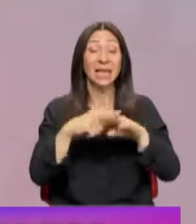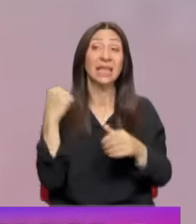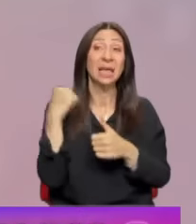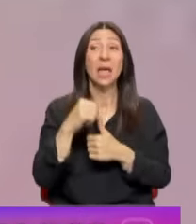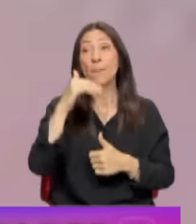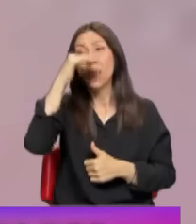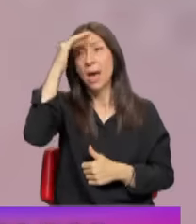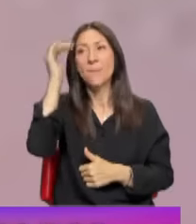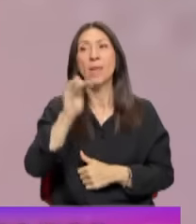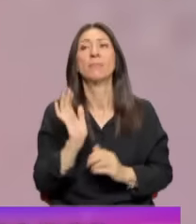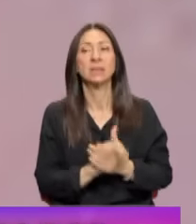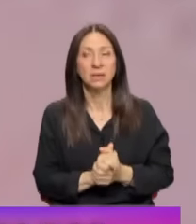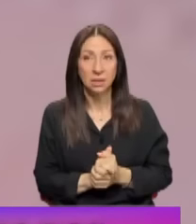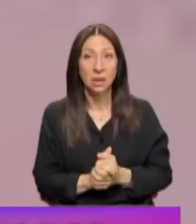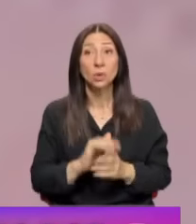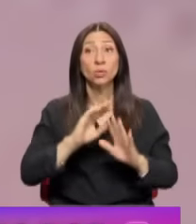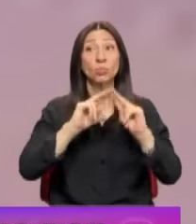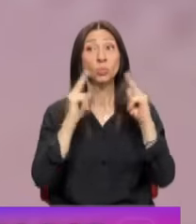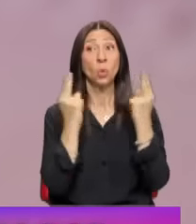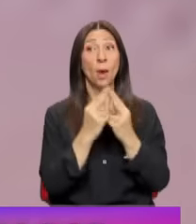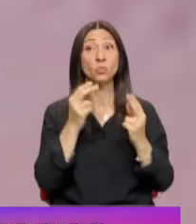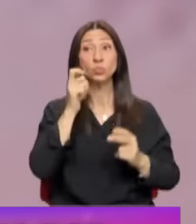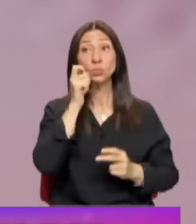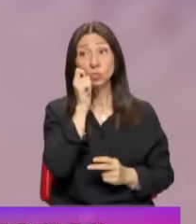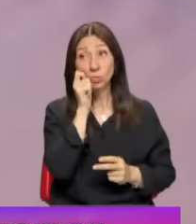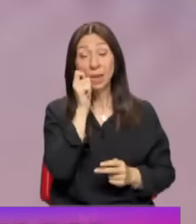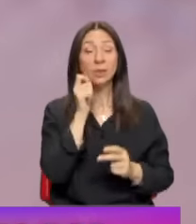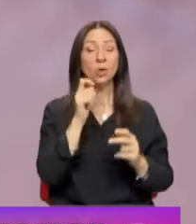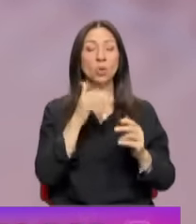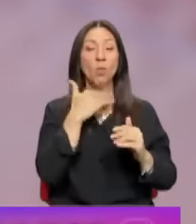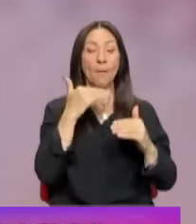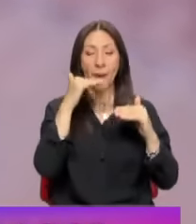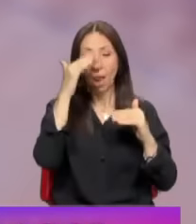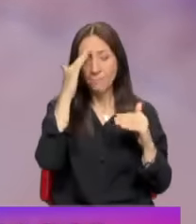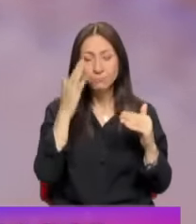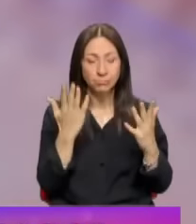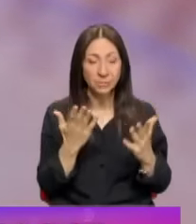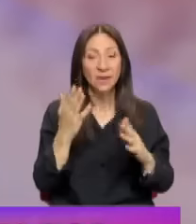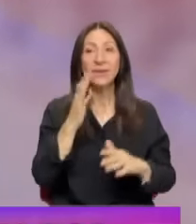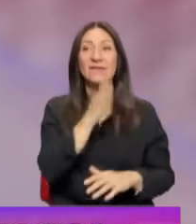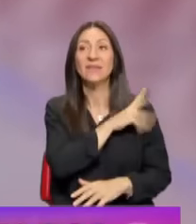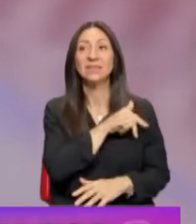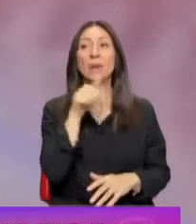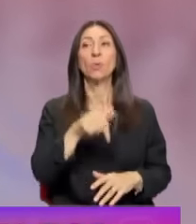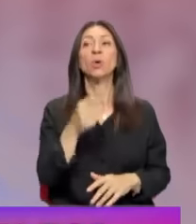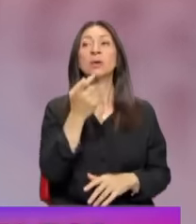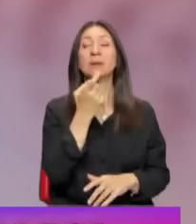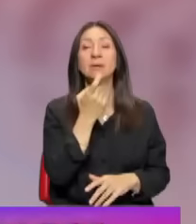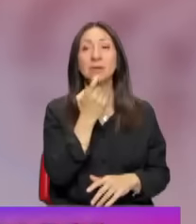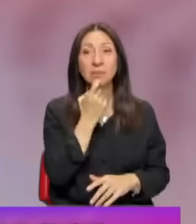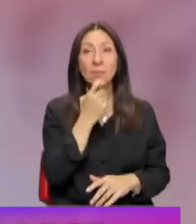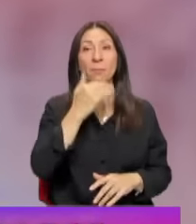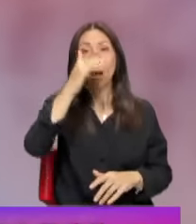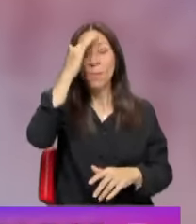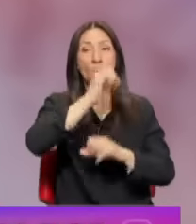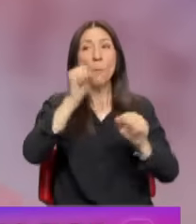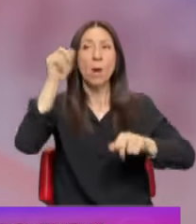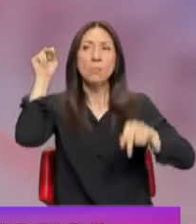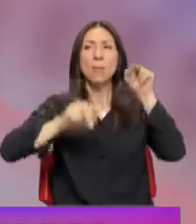bayram gelmedi. Tüm dünya Müslümanlar Kurban Bayramı'nı kutlarken Filistinliler bu bayramı da bomba enkazları